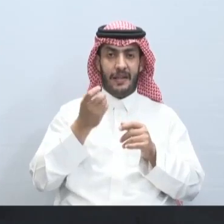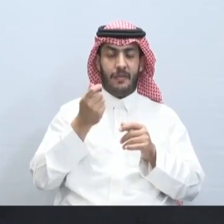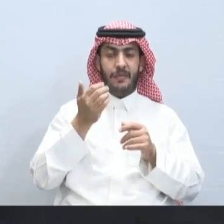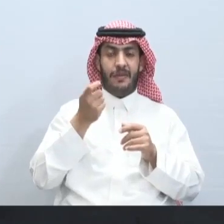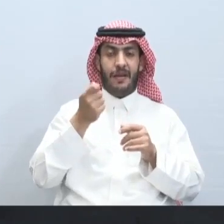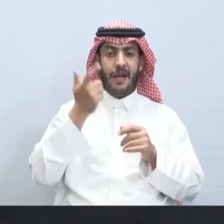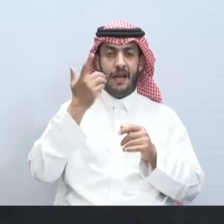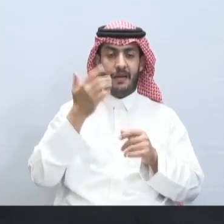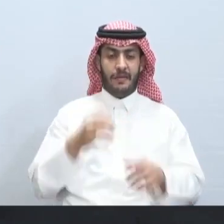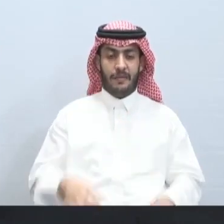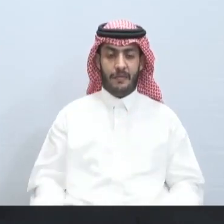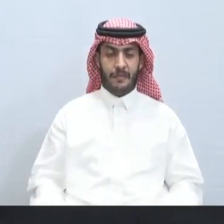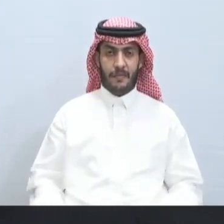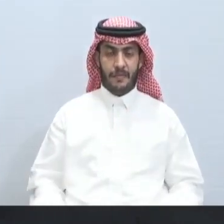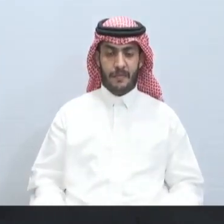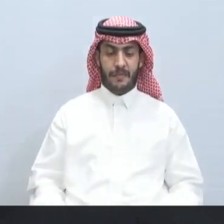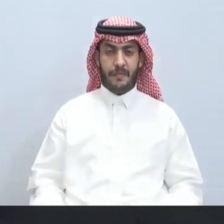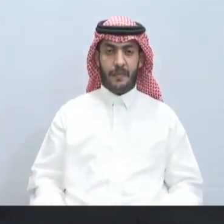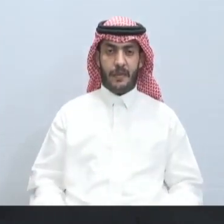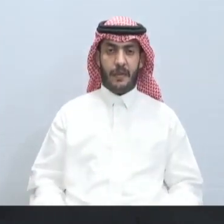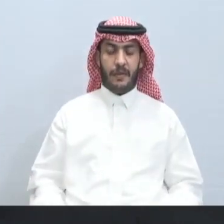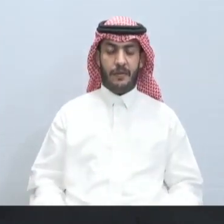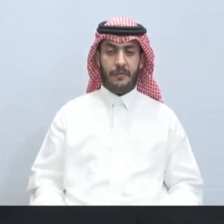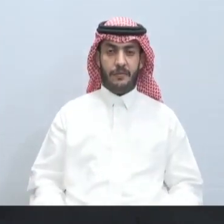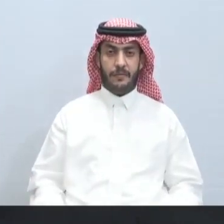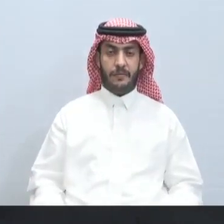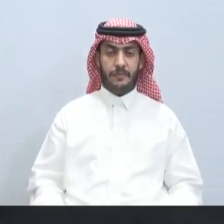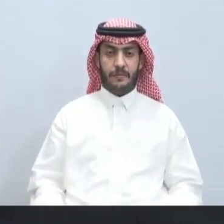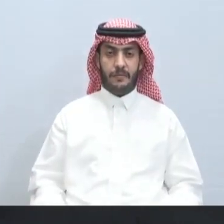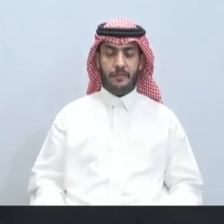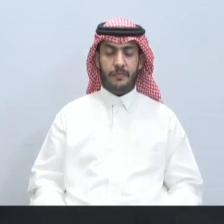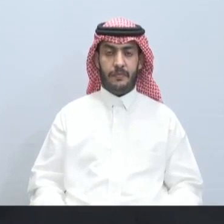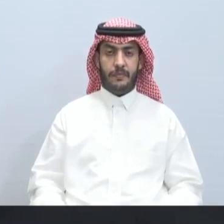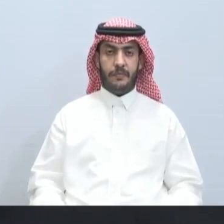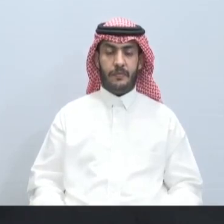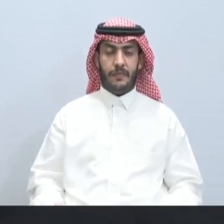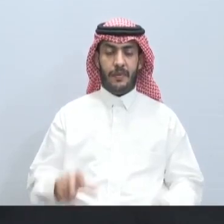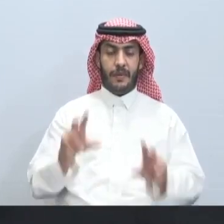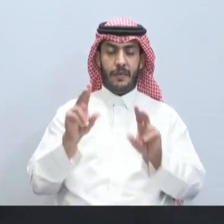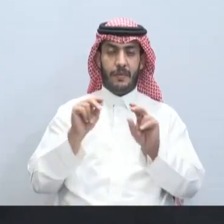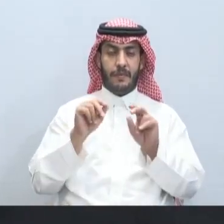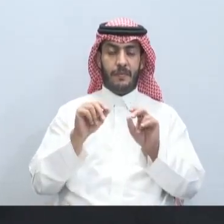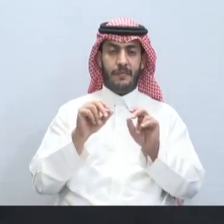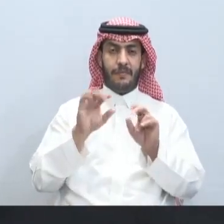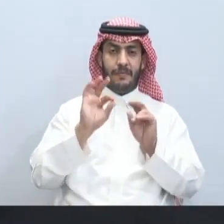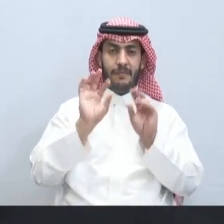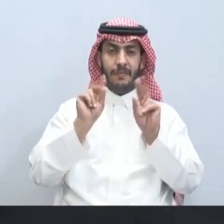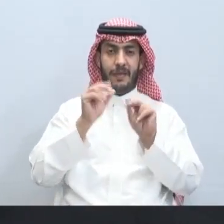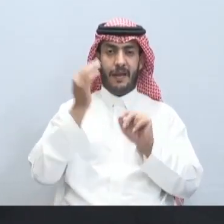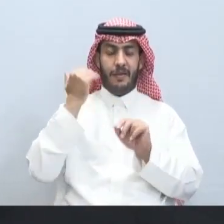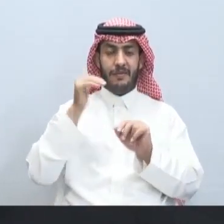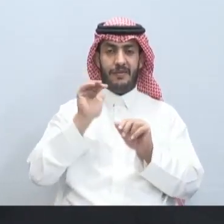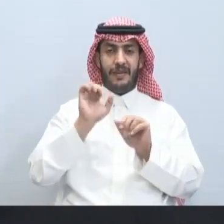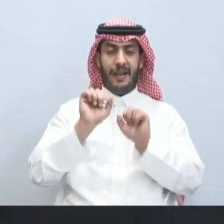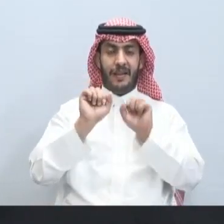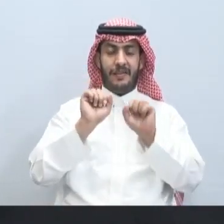منتجات عاليه الثمن او بض الثمن او هنالك معطيات اخرى مثلا كما ذكرنا سابقا فيما يتعلق